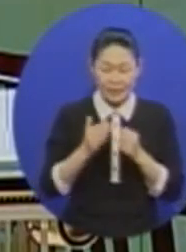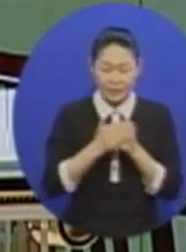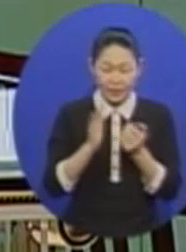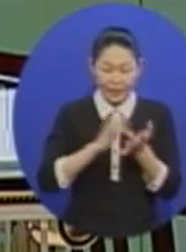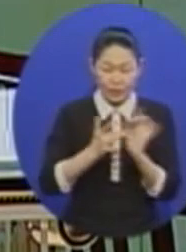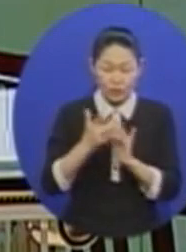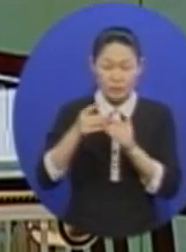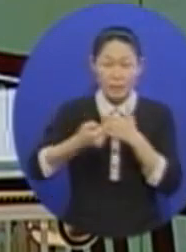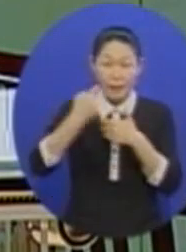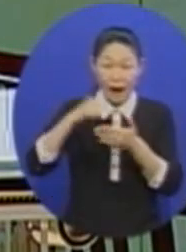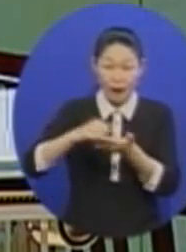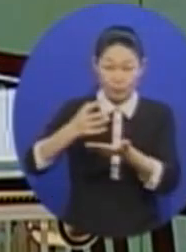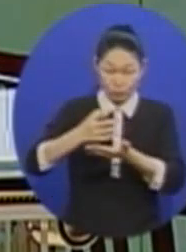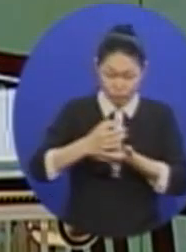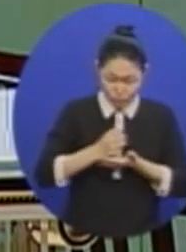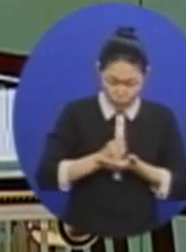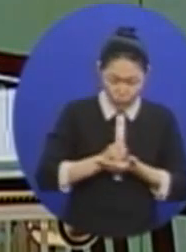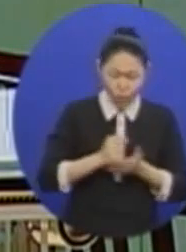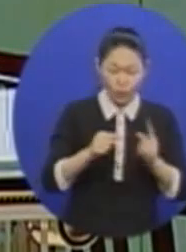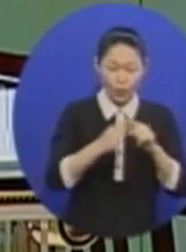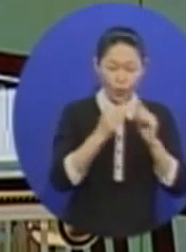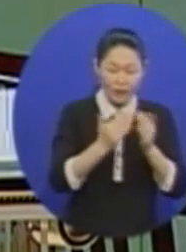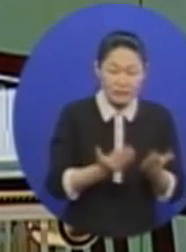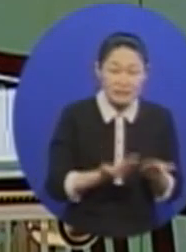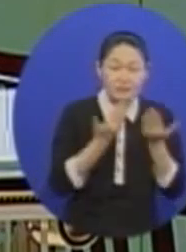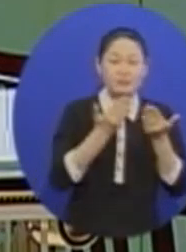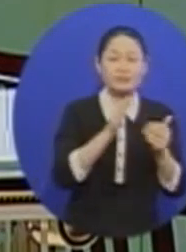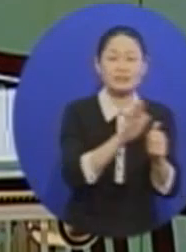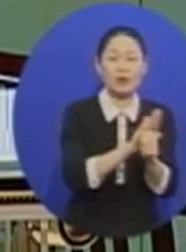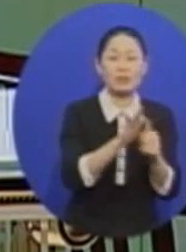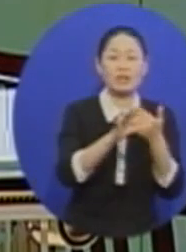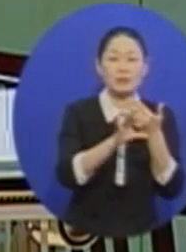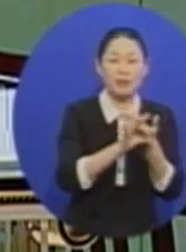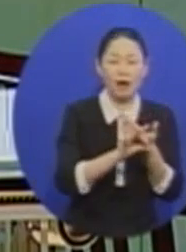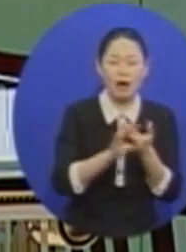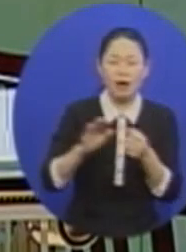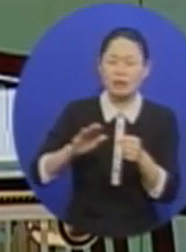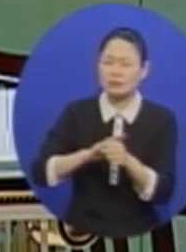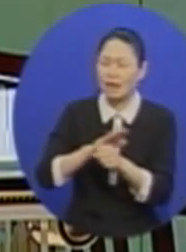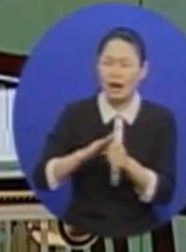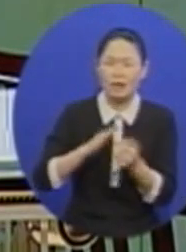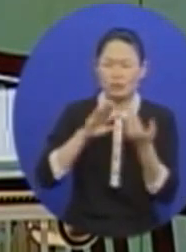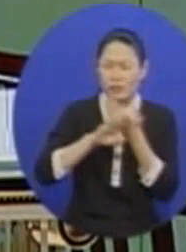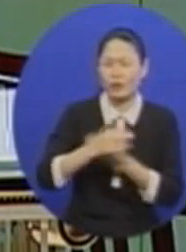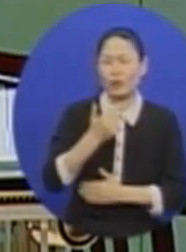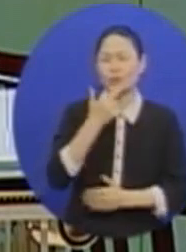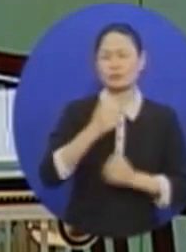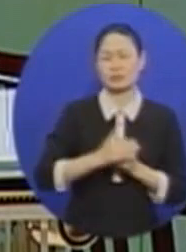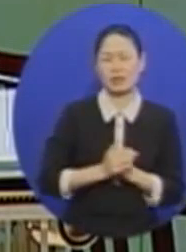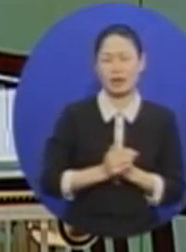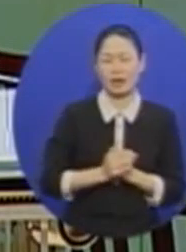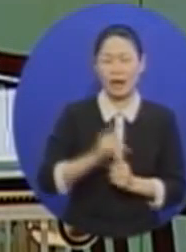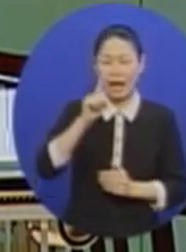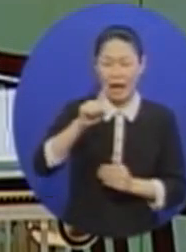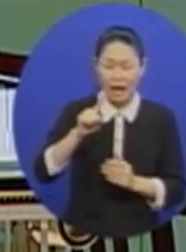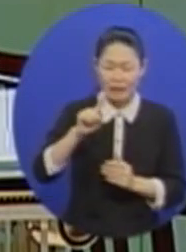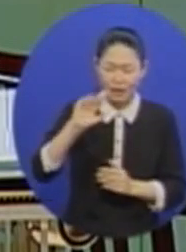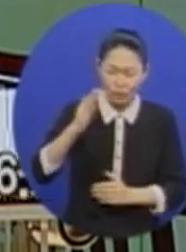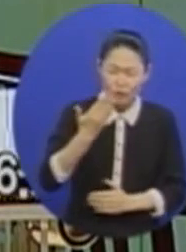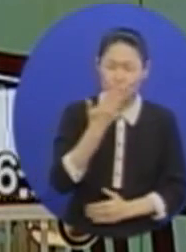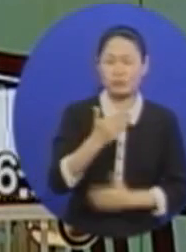마음을 품고 교회를 섬기게 되면 사랑하지 않을 수가 없어요 1 되지 않을 수가